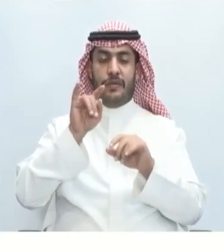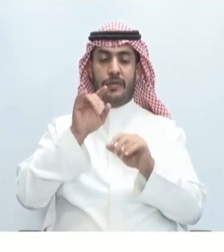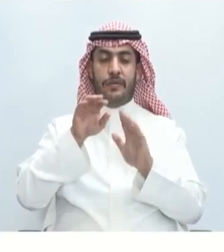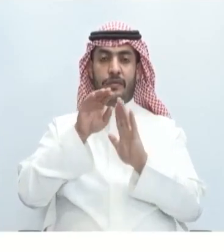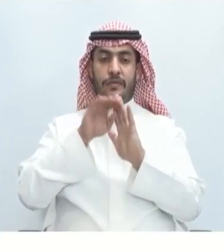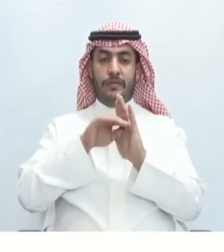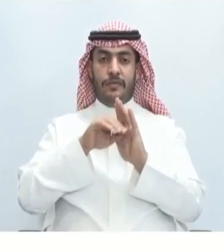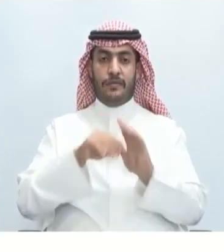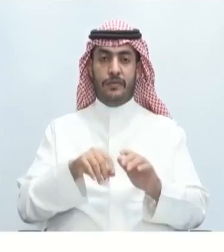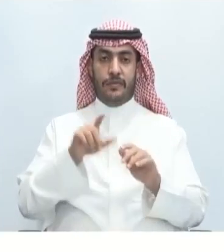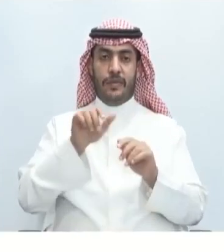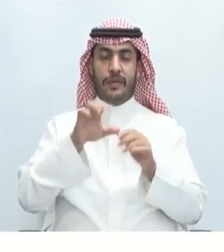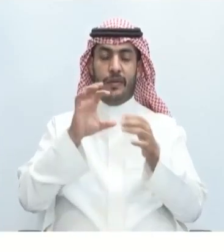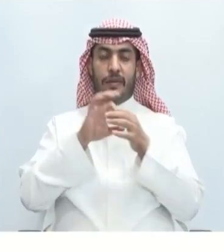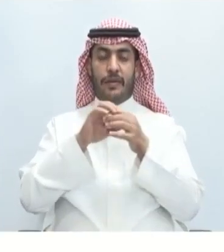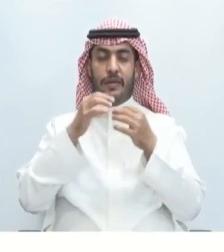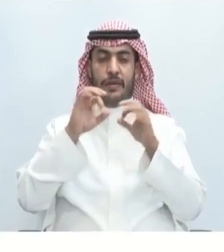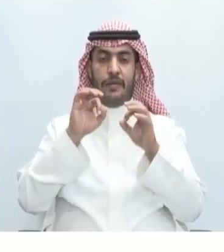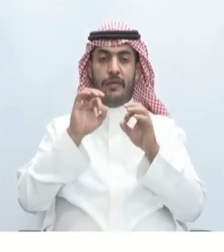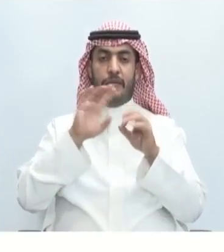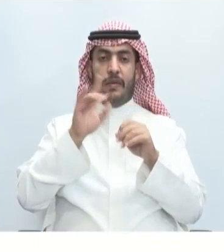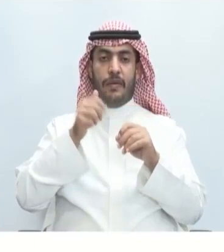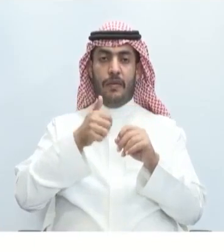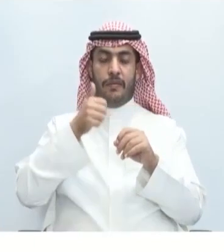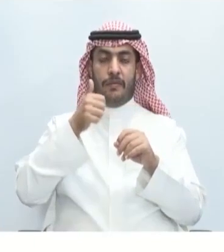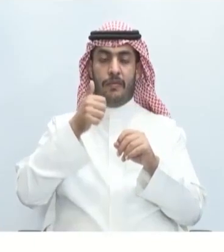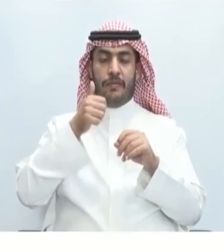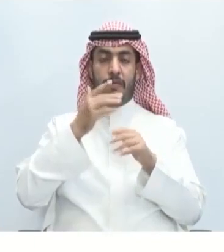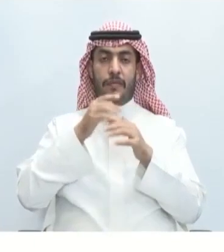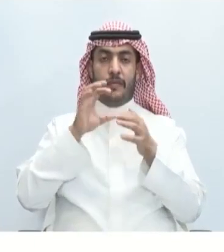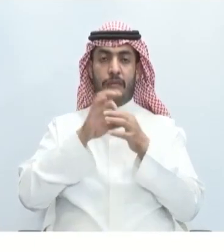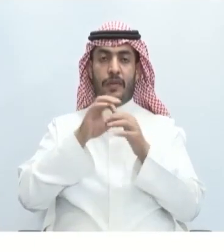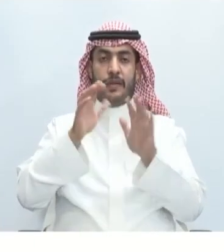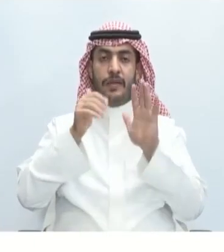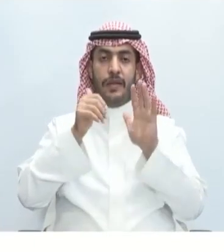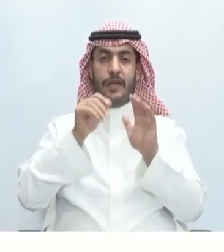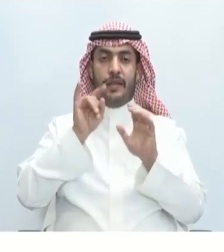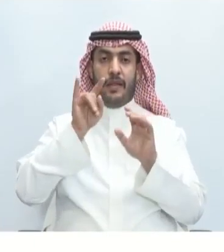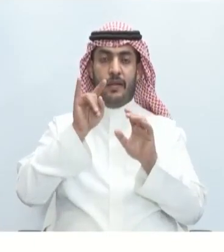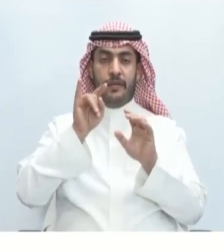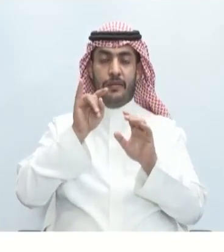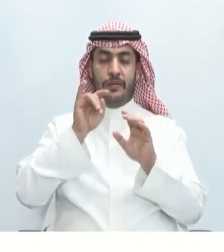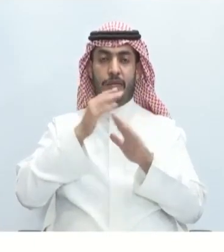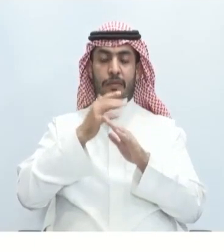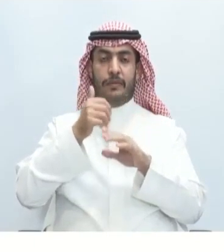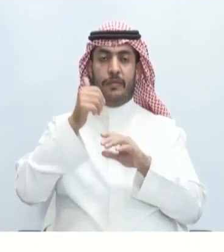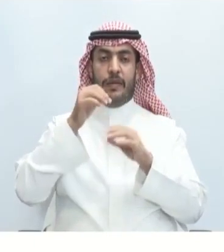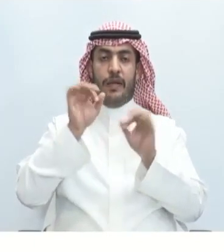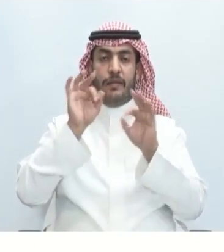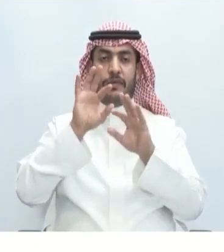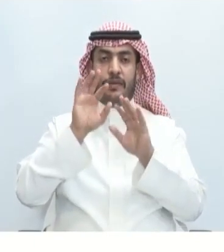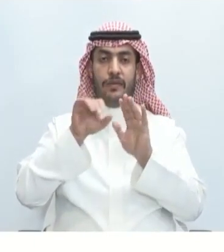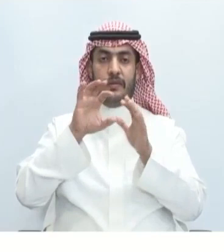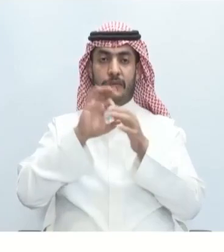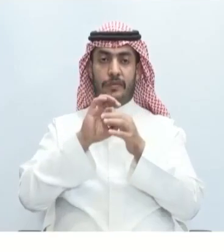وضعنا هذه القيم الثابته وضعنا ان لا يمكن ان يكون لدينا 16 طائره بوينج بحيث ان لدينا فقط 15 هي